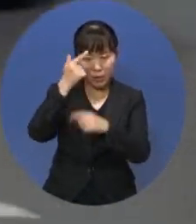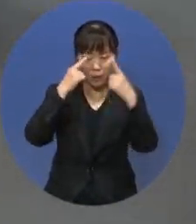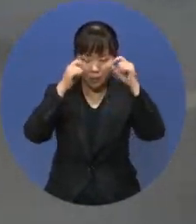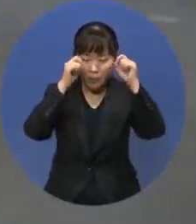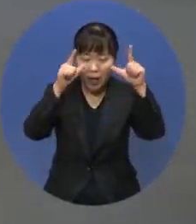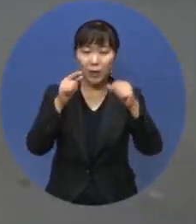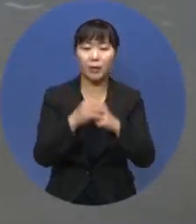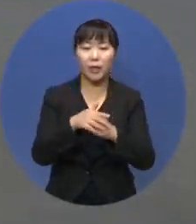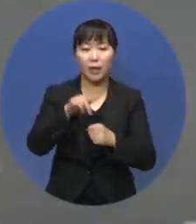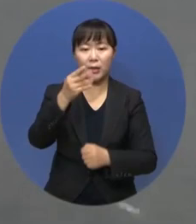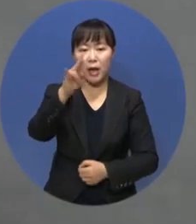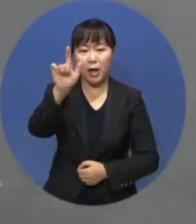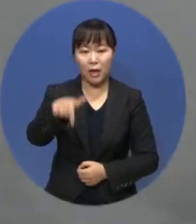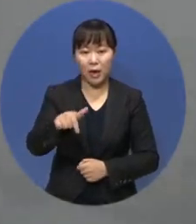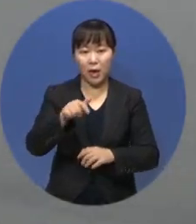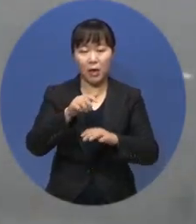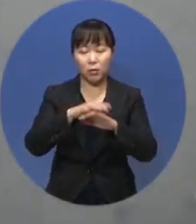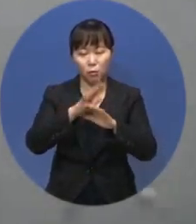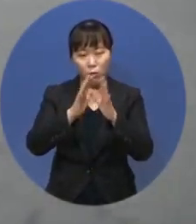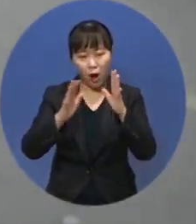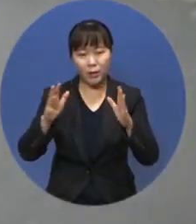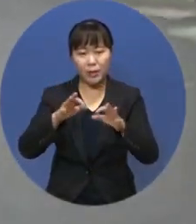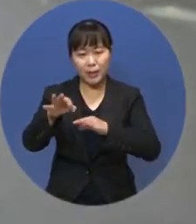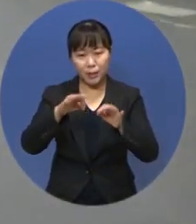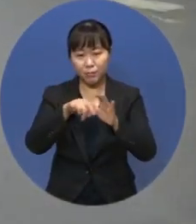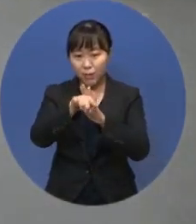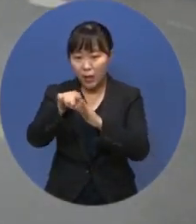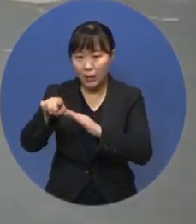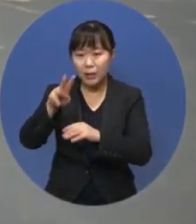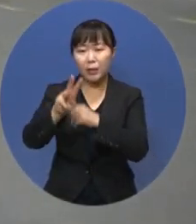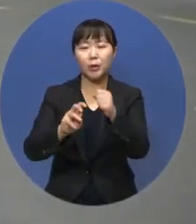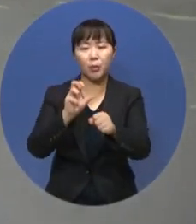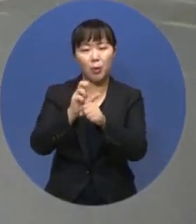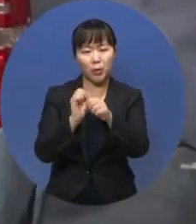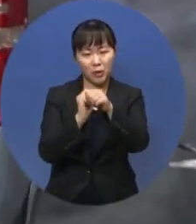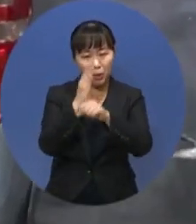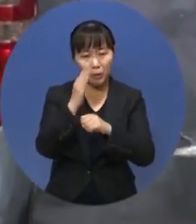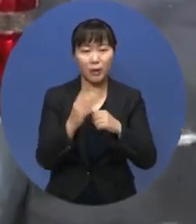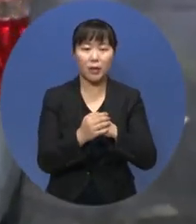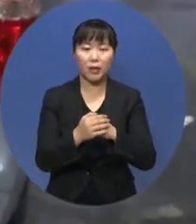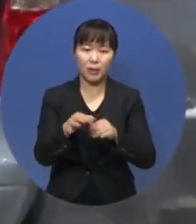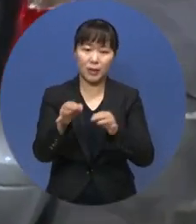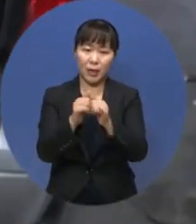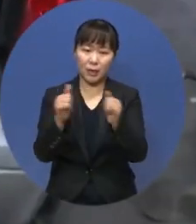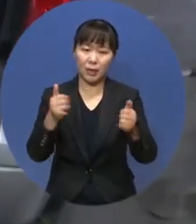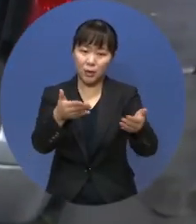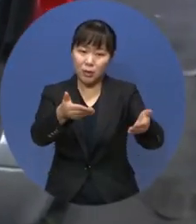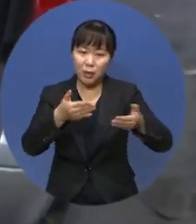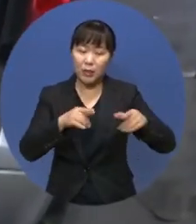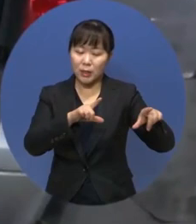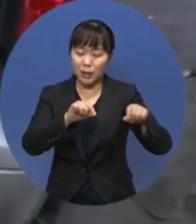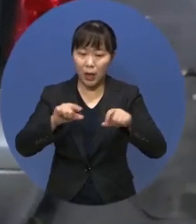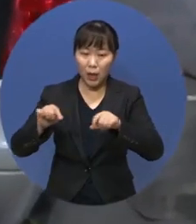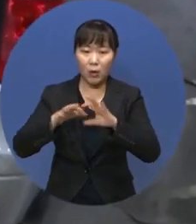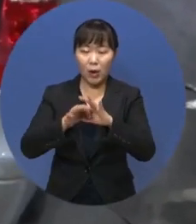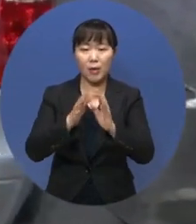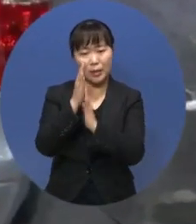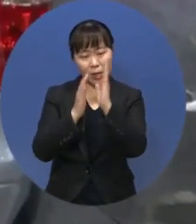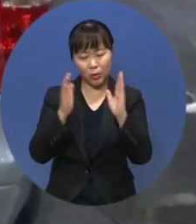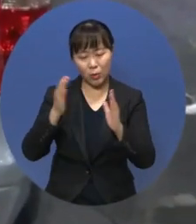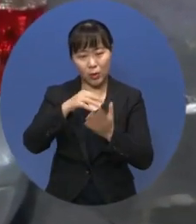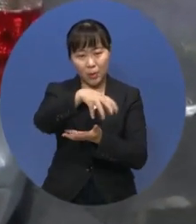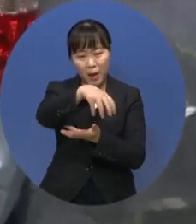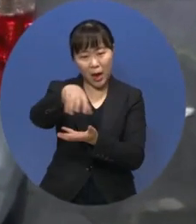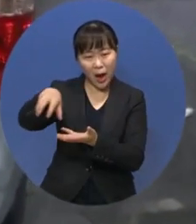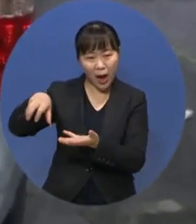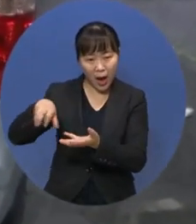일어나 가락 농수산 시장을 순회하며 35년을 넘게 상인들이 전하는 찬거리용 채소들을